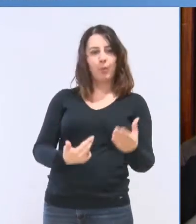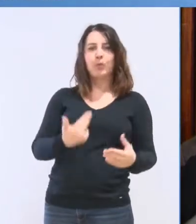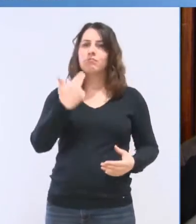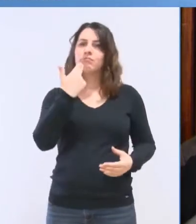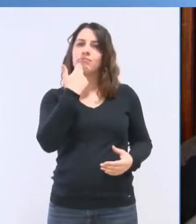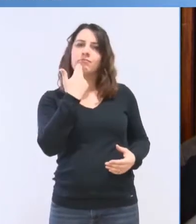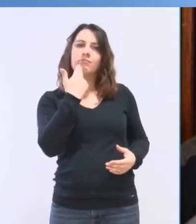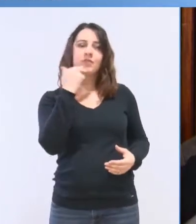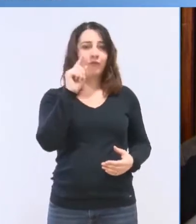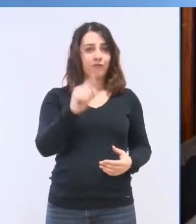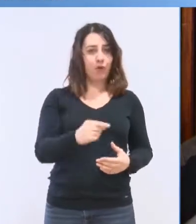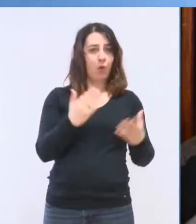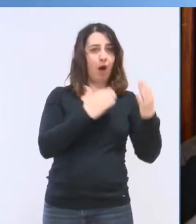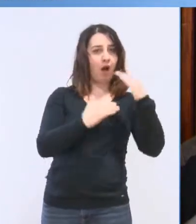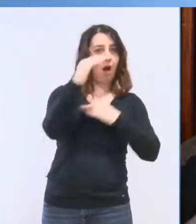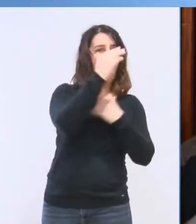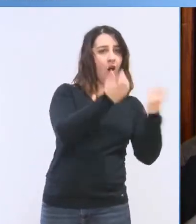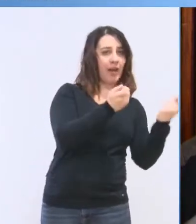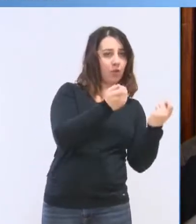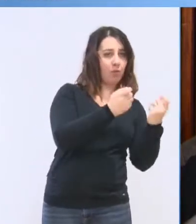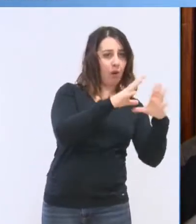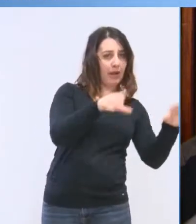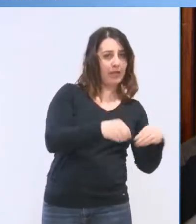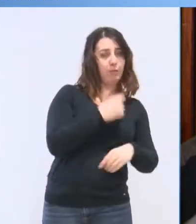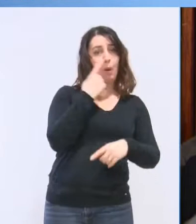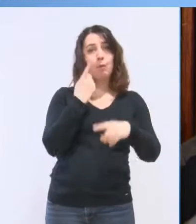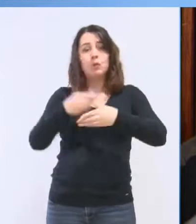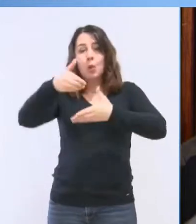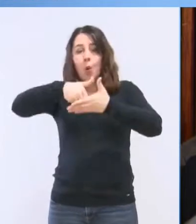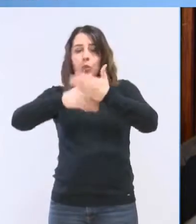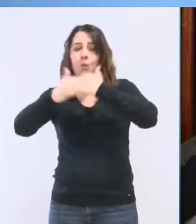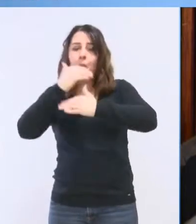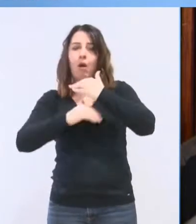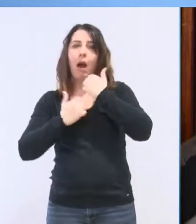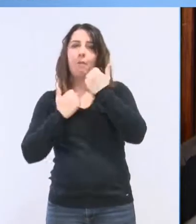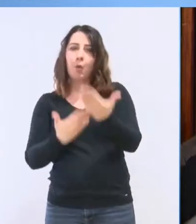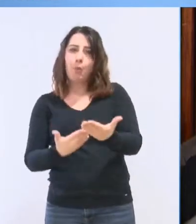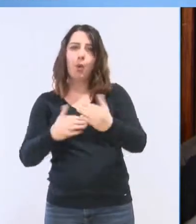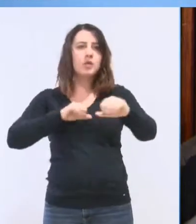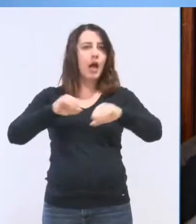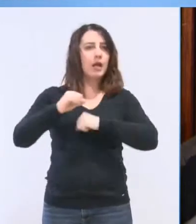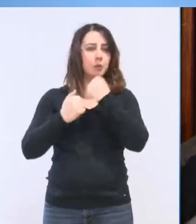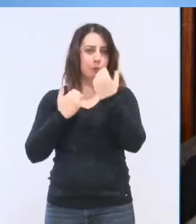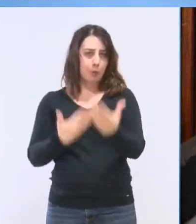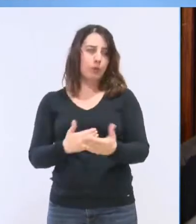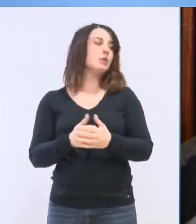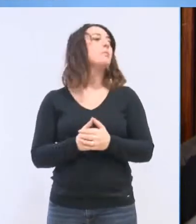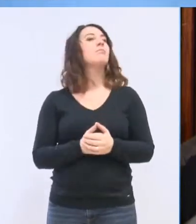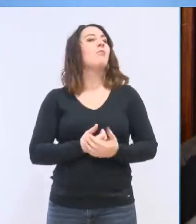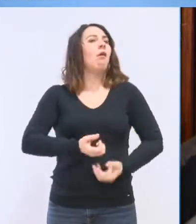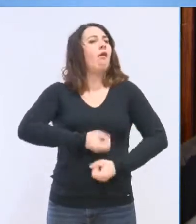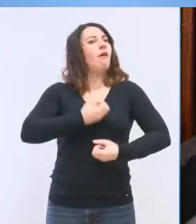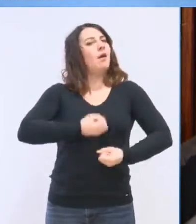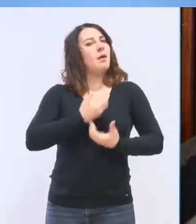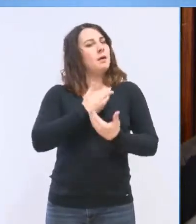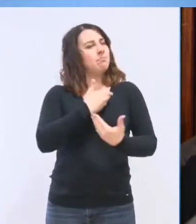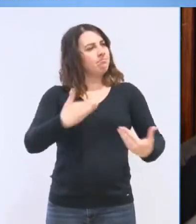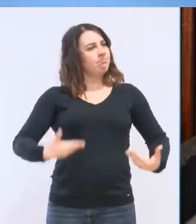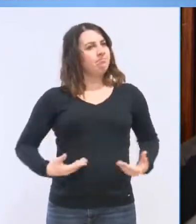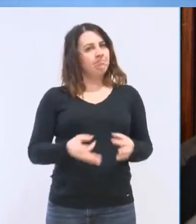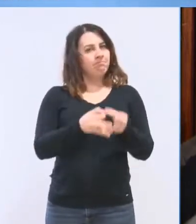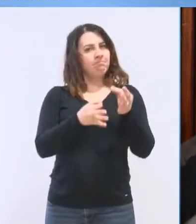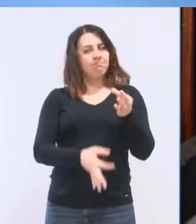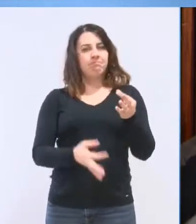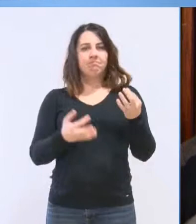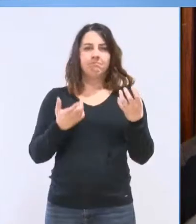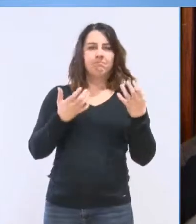qualité, tant dans l'encadrement que dans le contenu. Alors pour terminer cette intervention, je voudrais vous